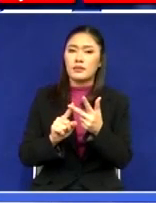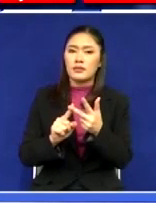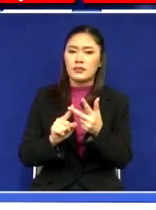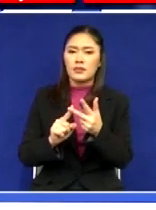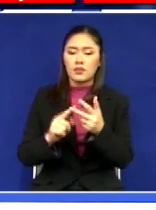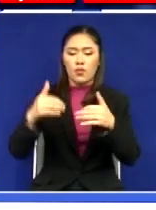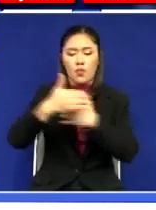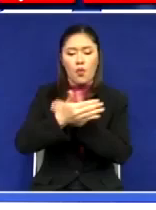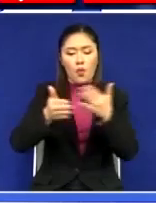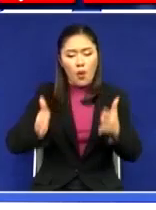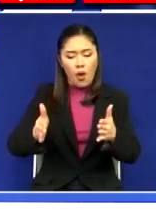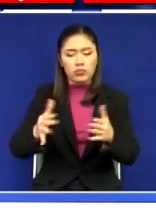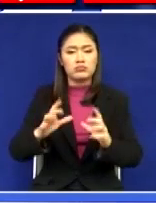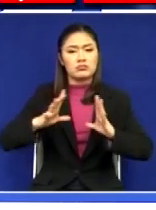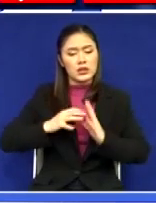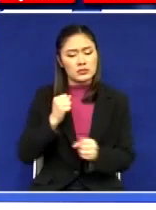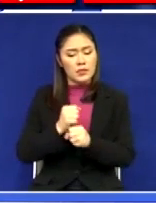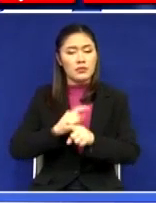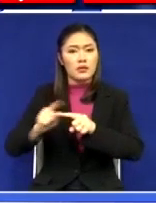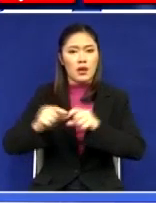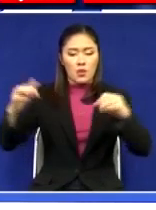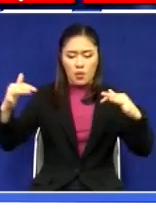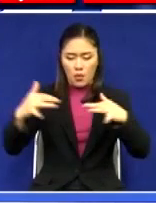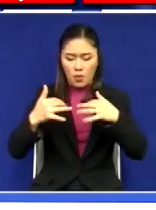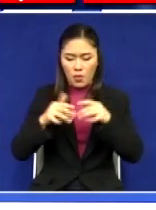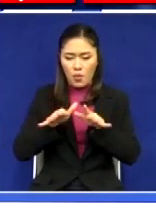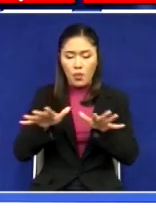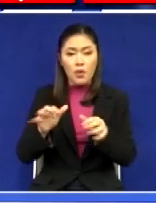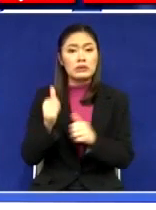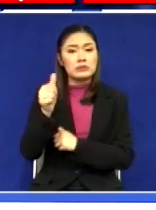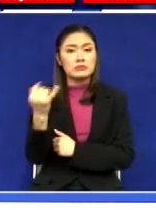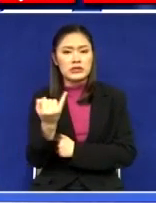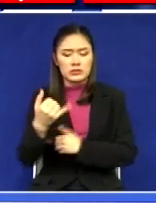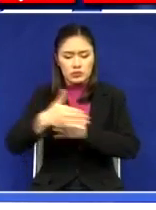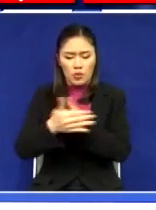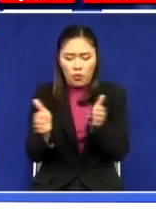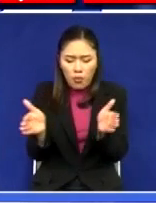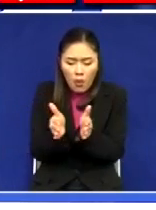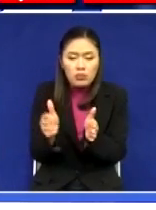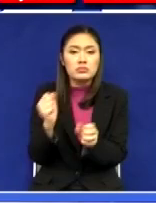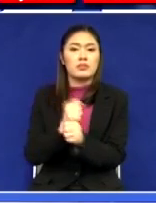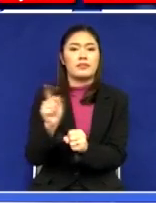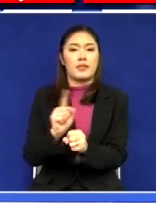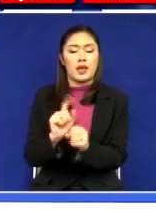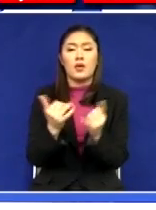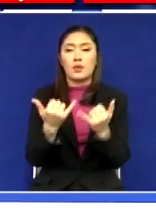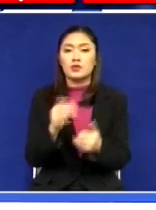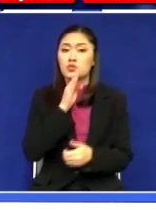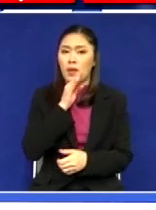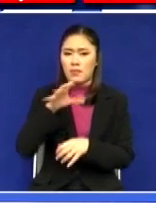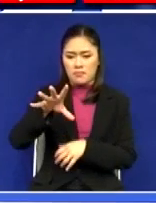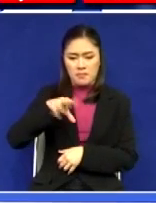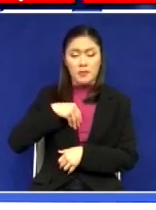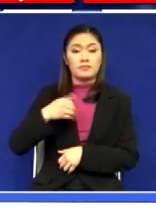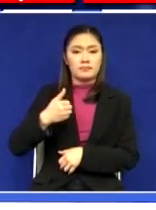ศของสถานที่หรือของบริการนั้นๆนะครับอันที่2นะครับคือเมื่อมีโอกาสที่จะเกิดการแพร่ระบาดแล้วผลกระทบ